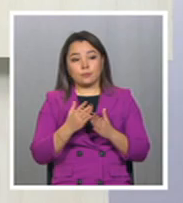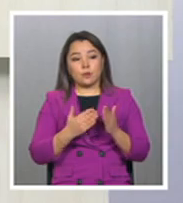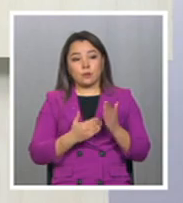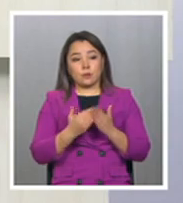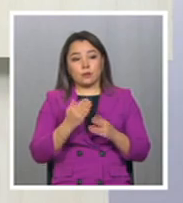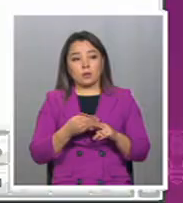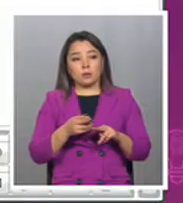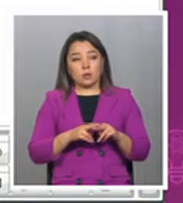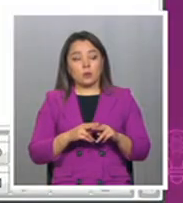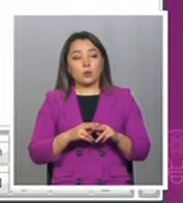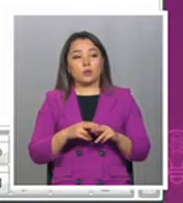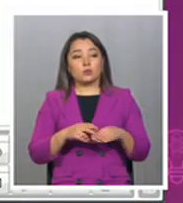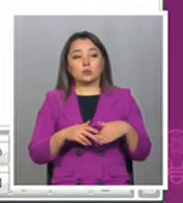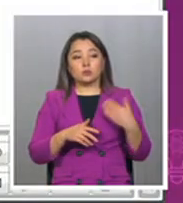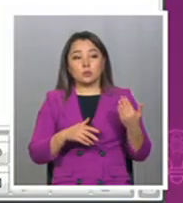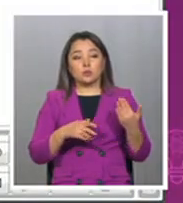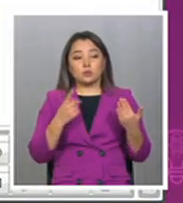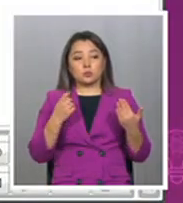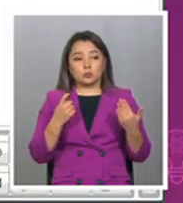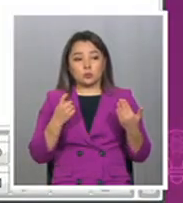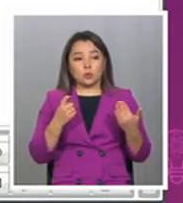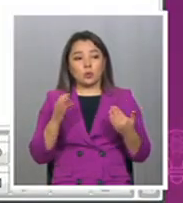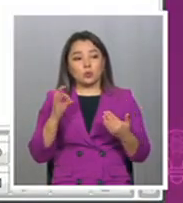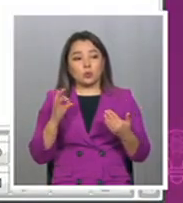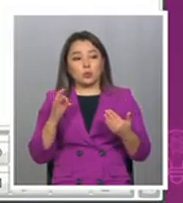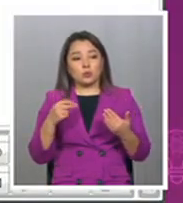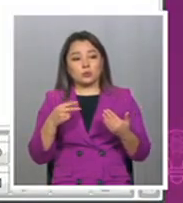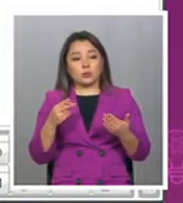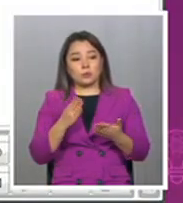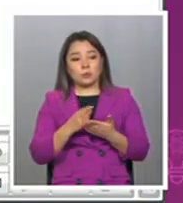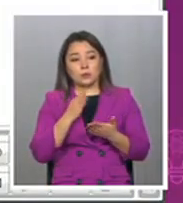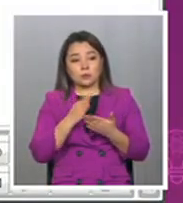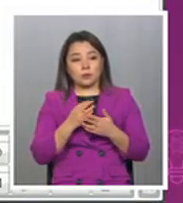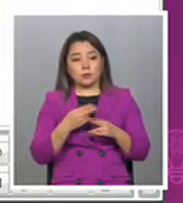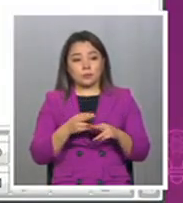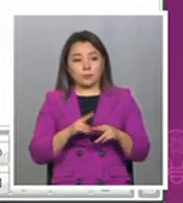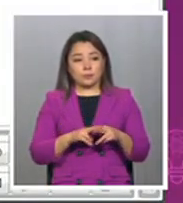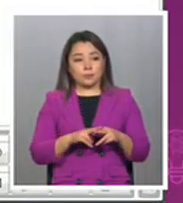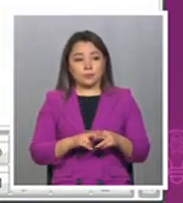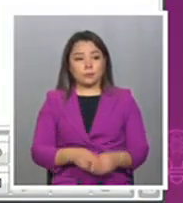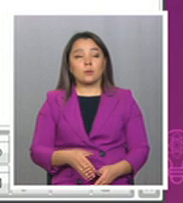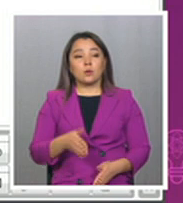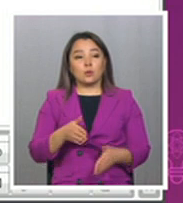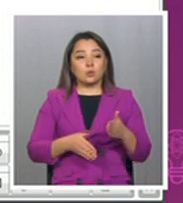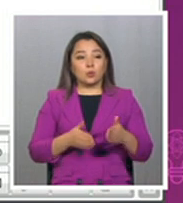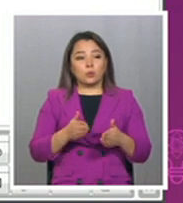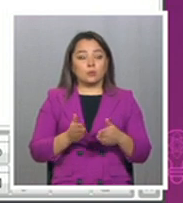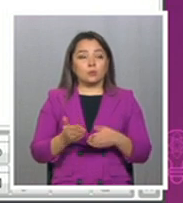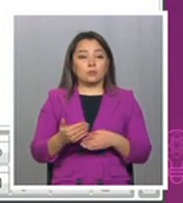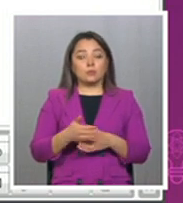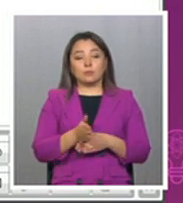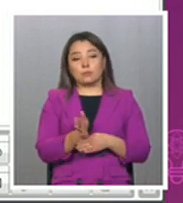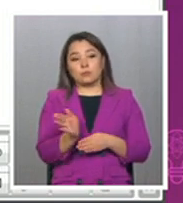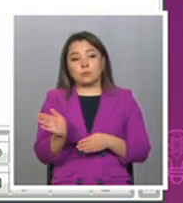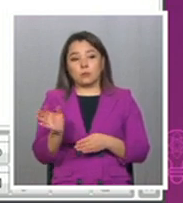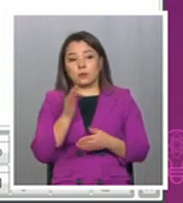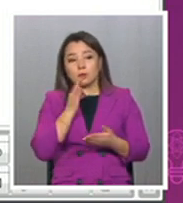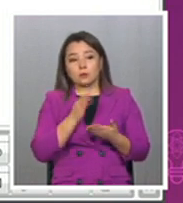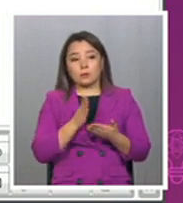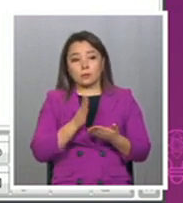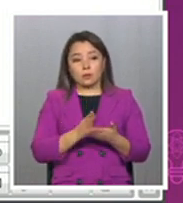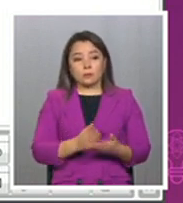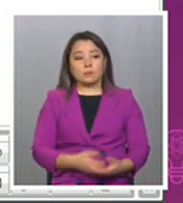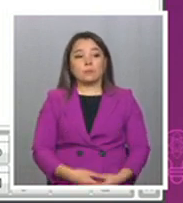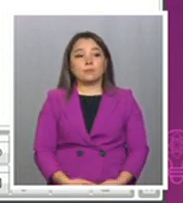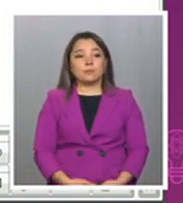Сол жақ мотор жүзге, оң жақ мотор нөлге теңесті, яғни робот оңға қарай бұрылыс жасайды деген сөз.